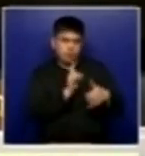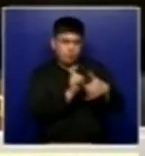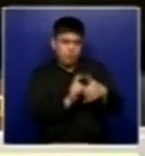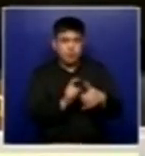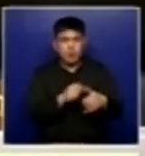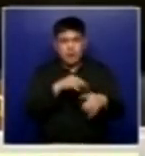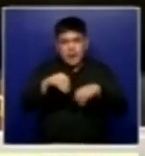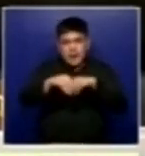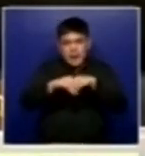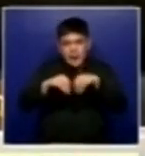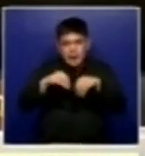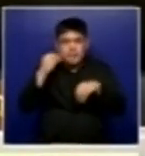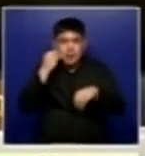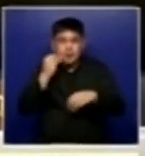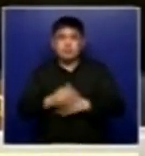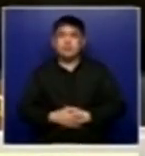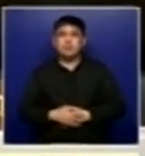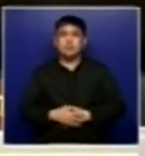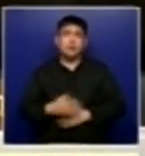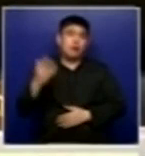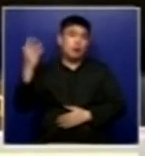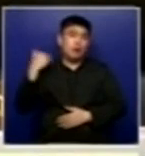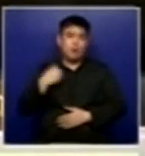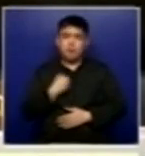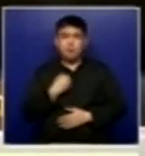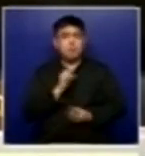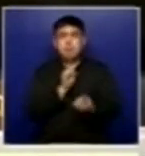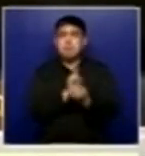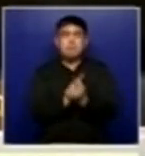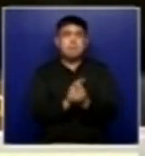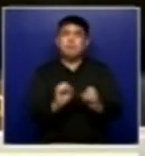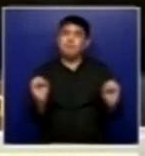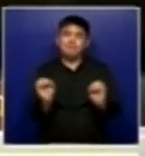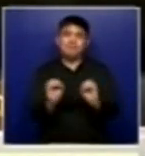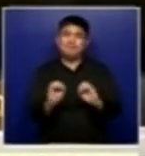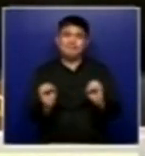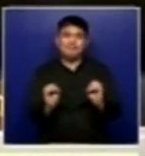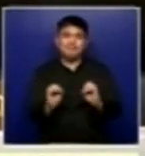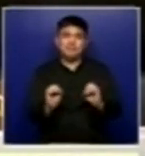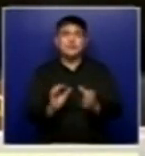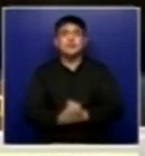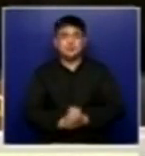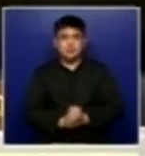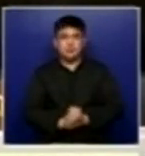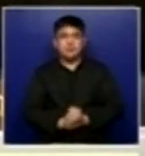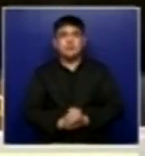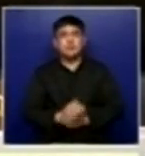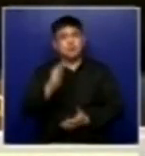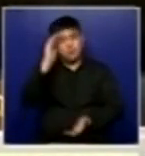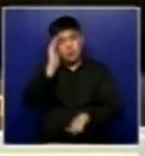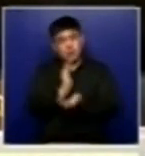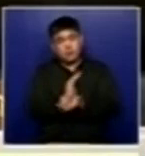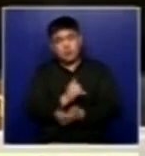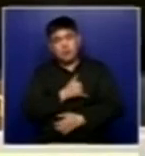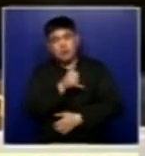อยู่บริเวณใกล้เคียงนั้นก็ช่วงนั้นนะครับก็ไม่พบว่ามีการเปิดบ่อนการพนันอย่างไรก็ตามเจ้าหน้าที่ท้องที่นะก็